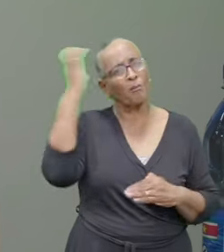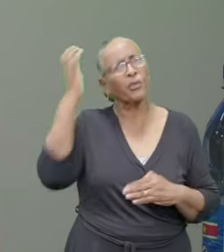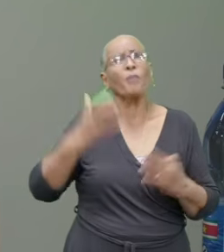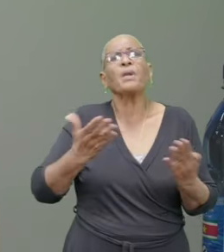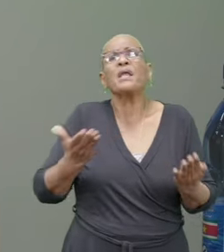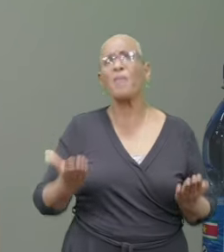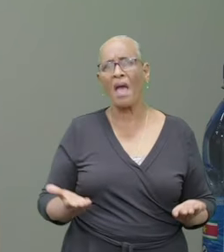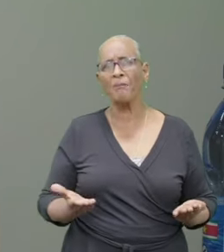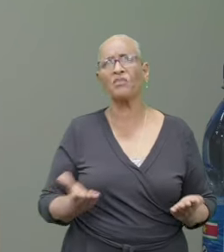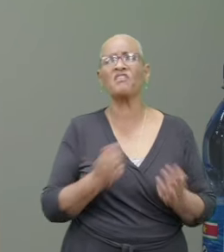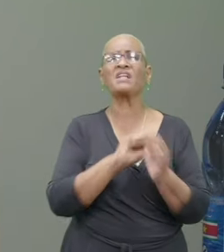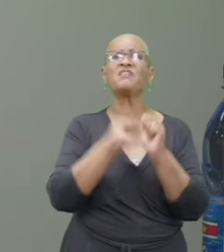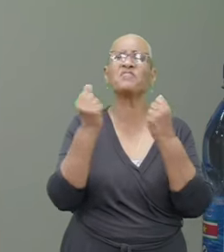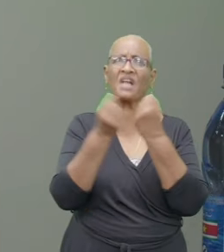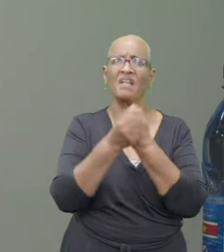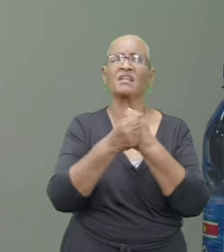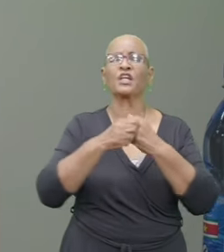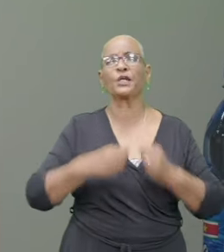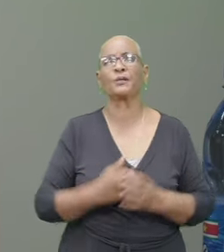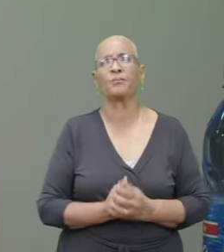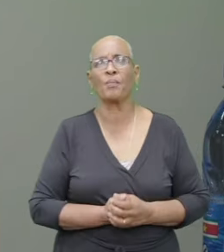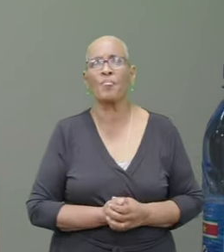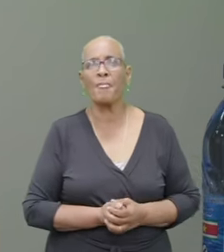die brain drain.